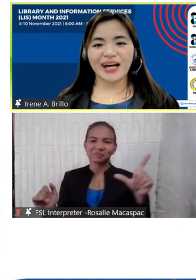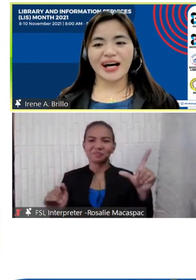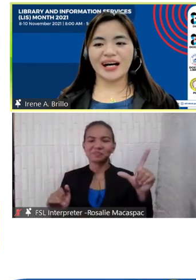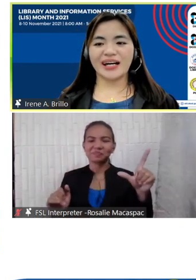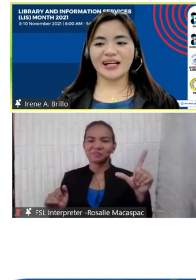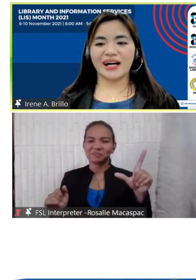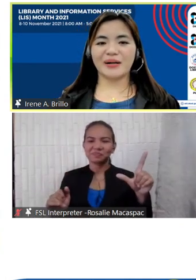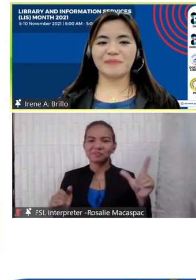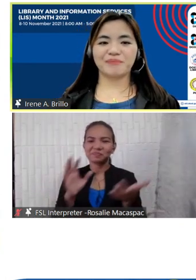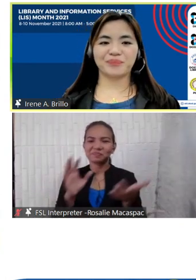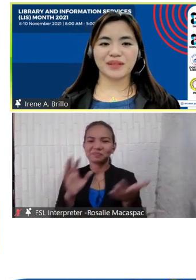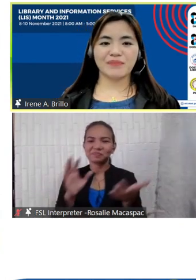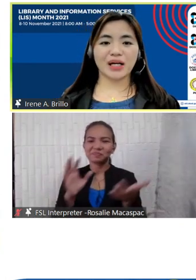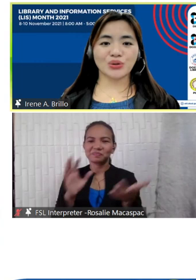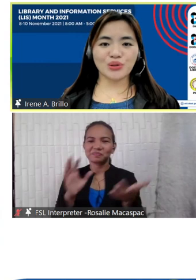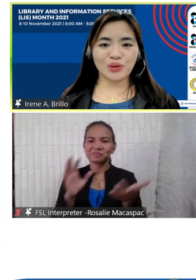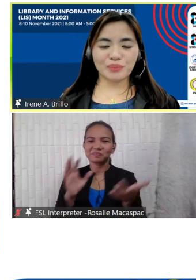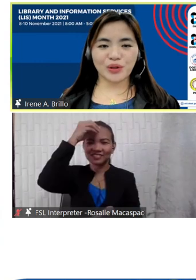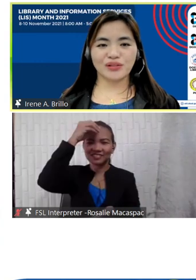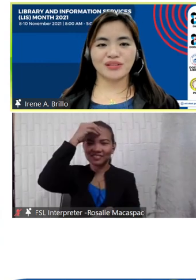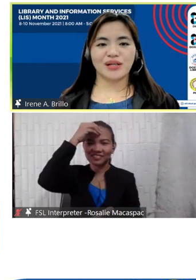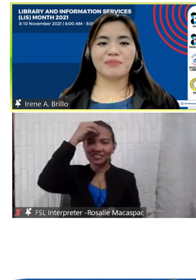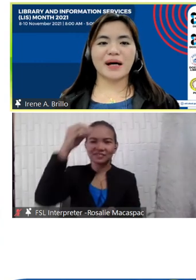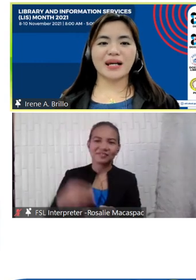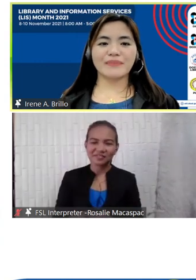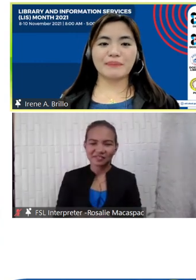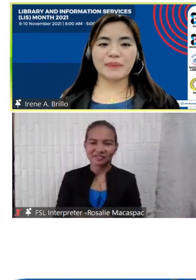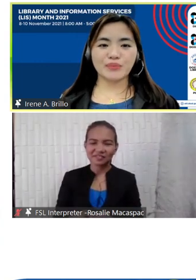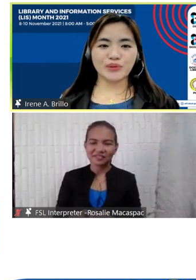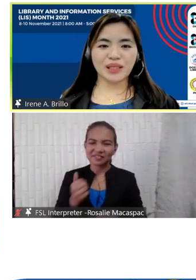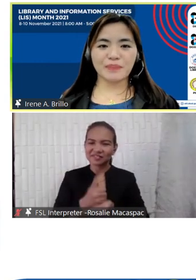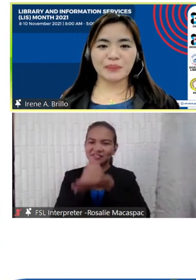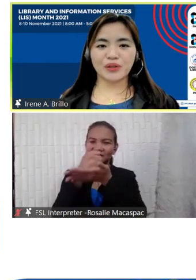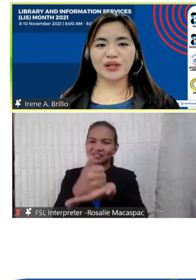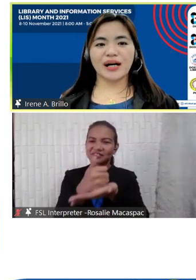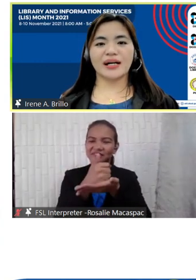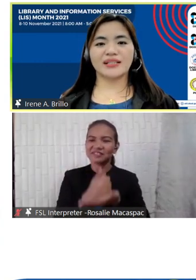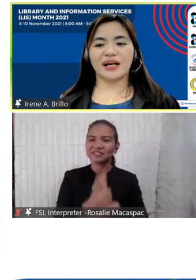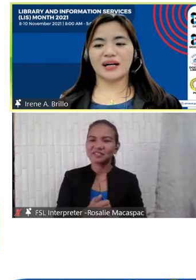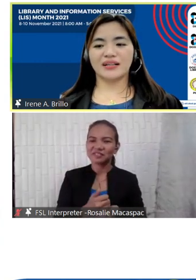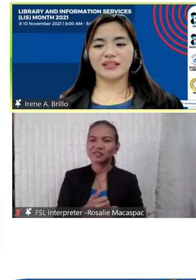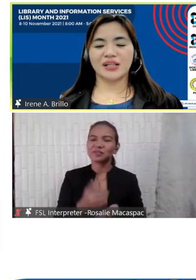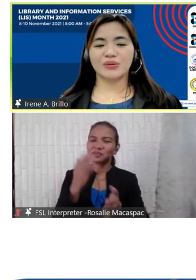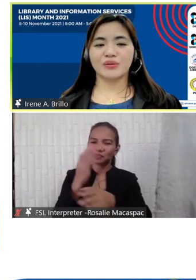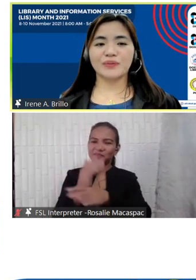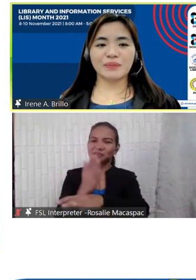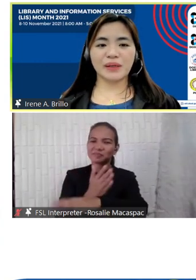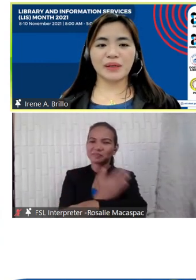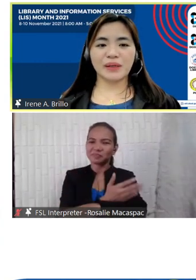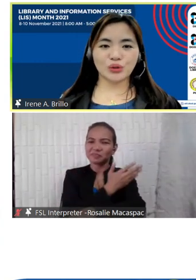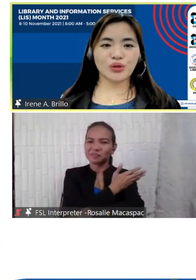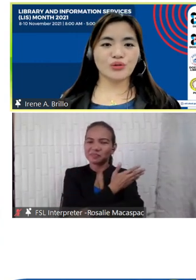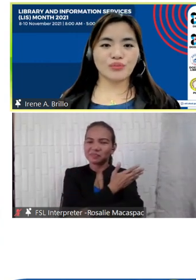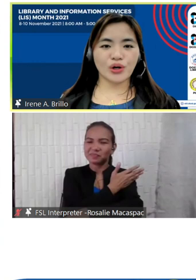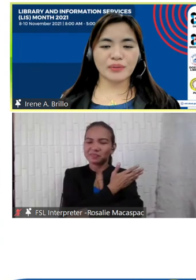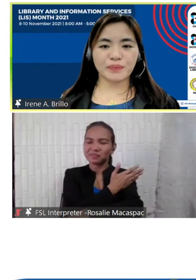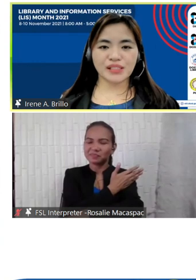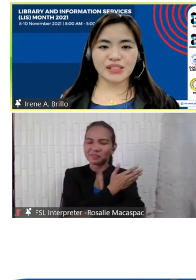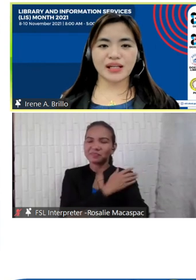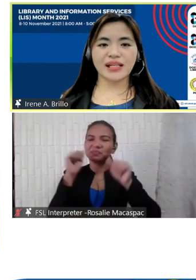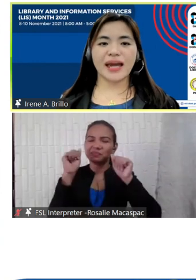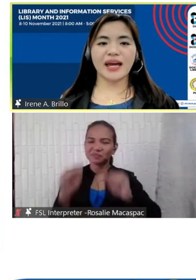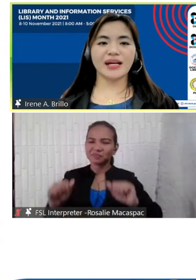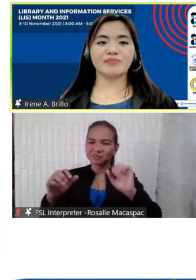natutunan ay makatulong po para mapabuti pa po at we will be able to grow